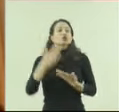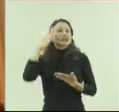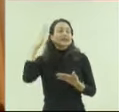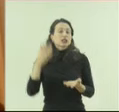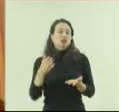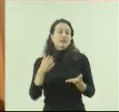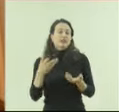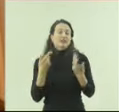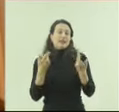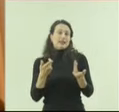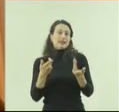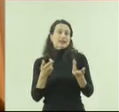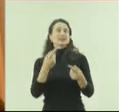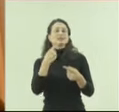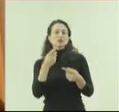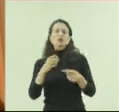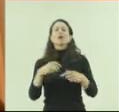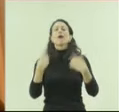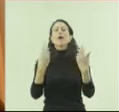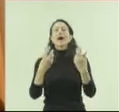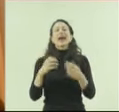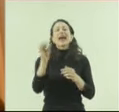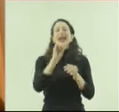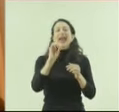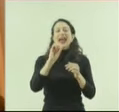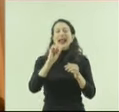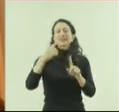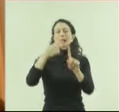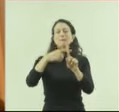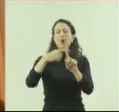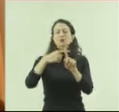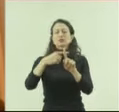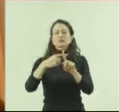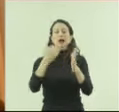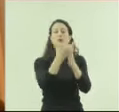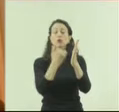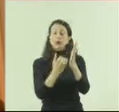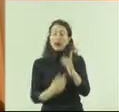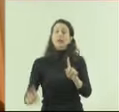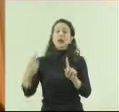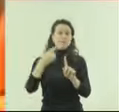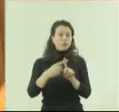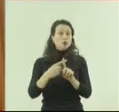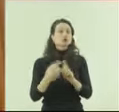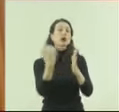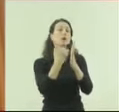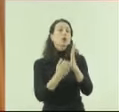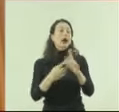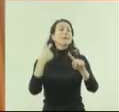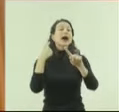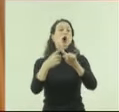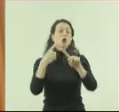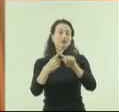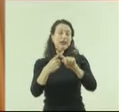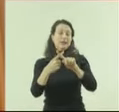защото програмата е разън и програмата Хоризонт дава допълнителна възможност за това. Хоризонт беше използван в